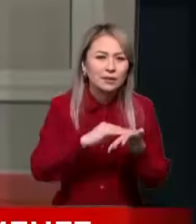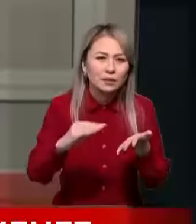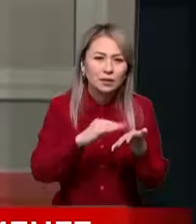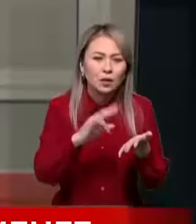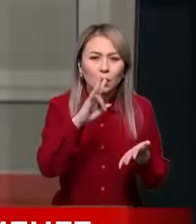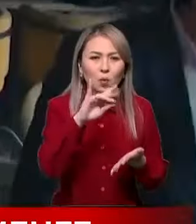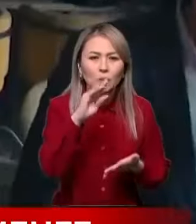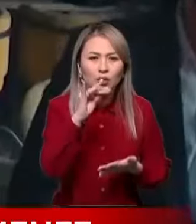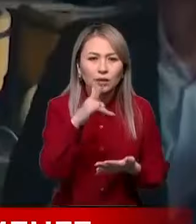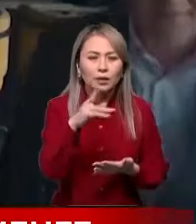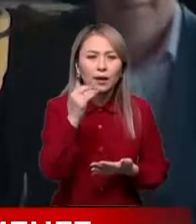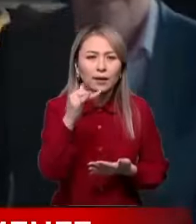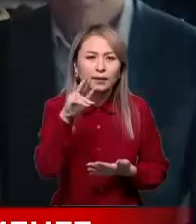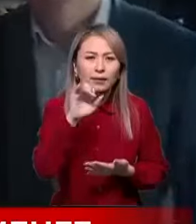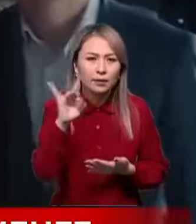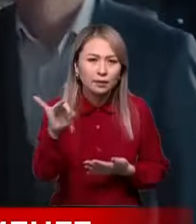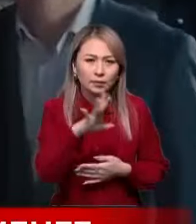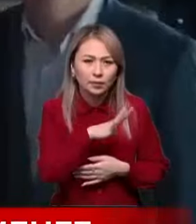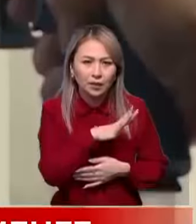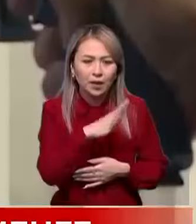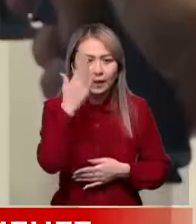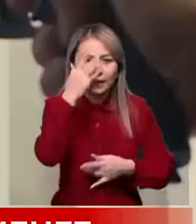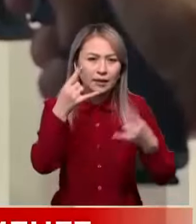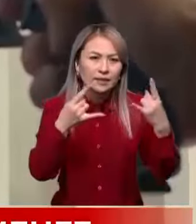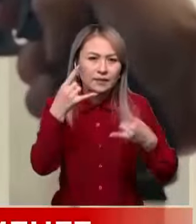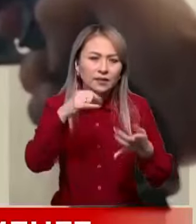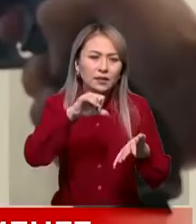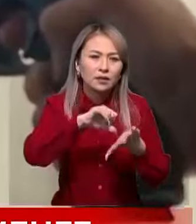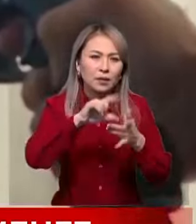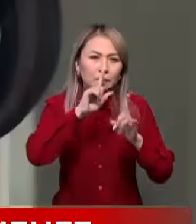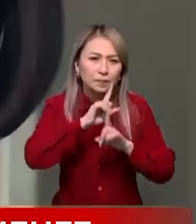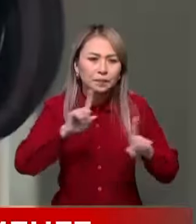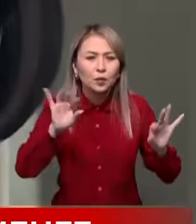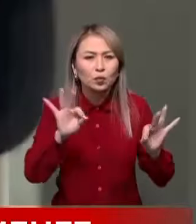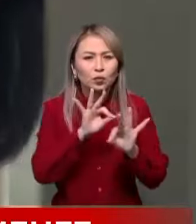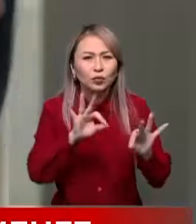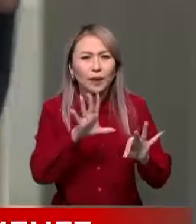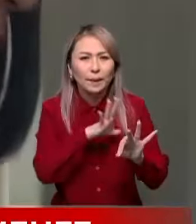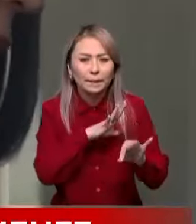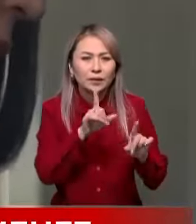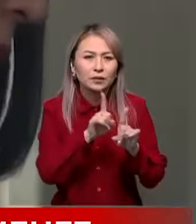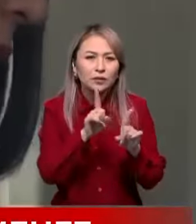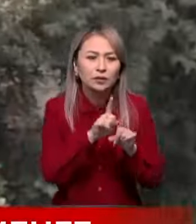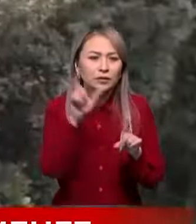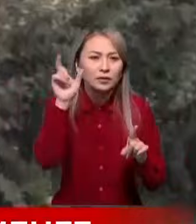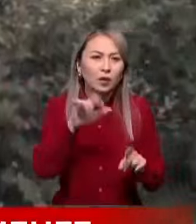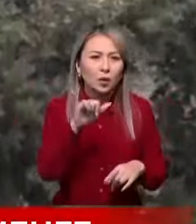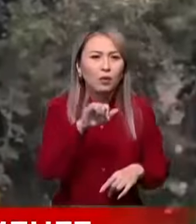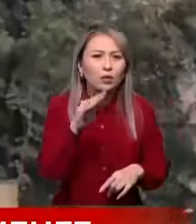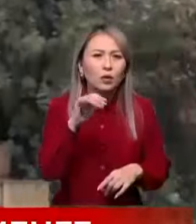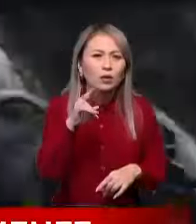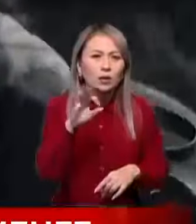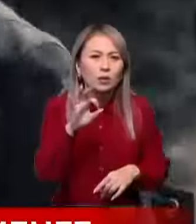Нұржігіт Хайдар, режиссері Төребек Бейсебаев. Телесериалға жүрек елжіретер ерекше саундтректер жазылды. Авторы белгілі композитор Ұлықпан